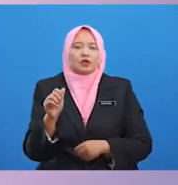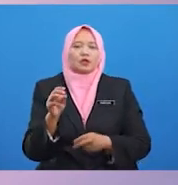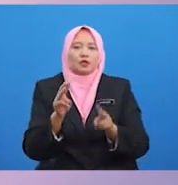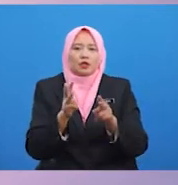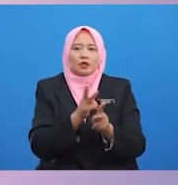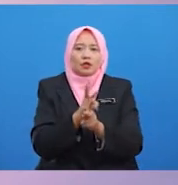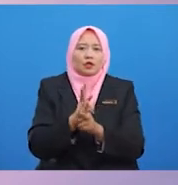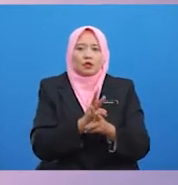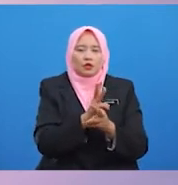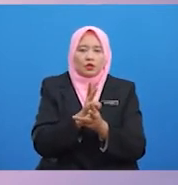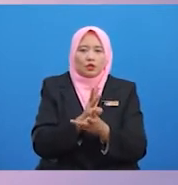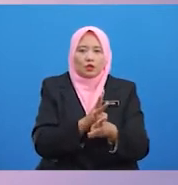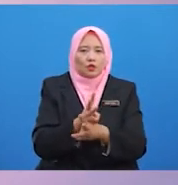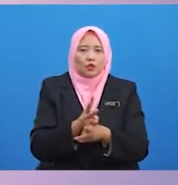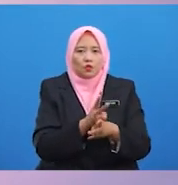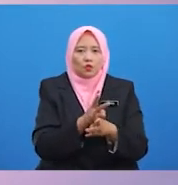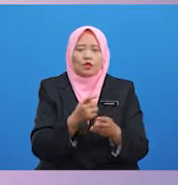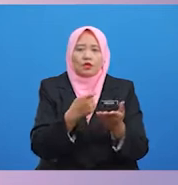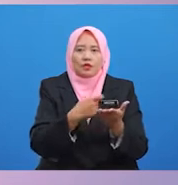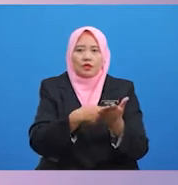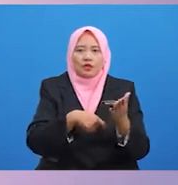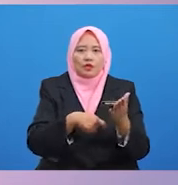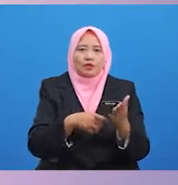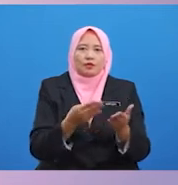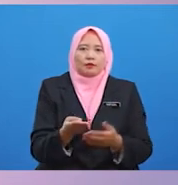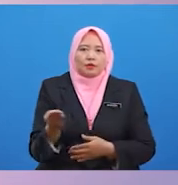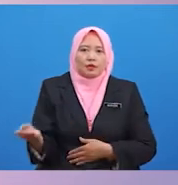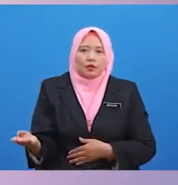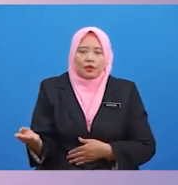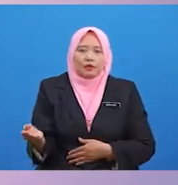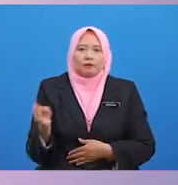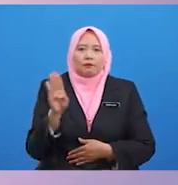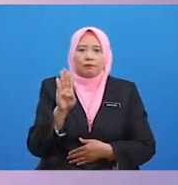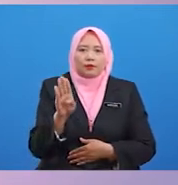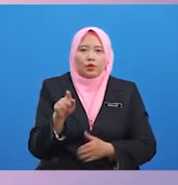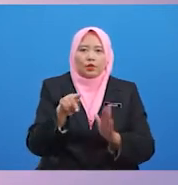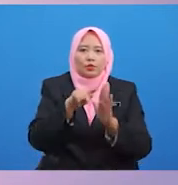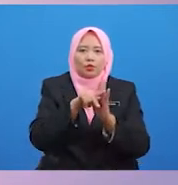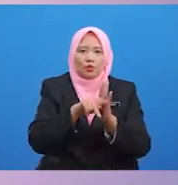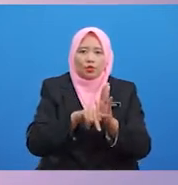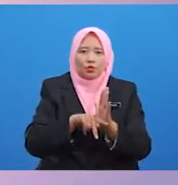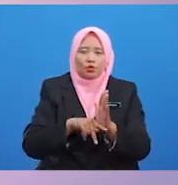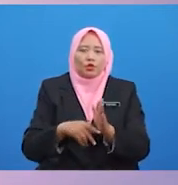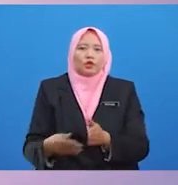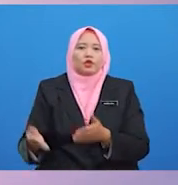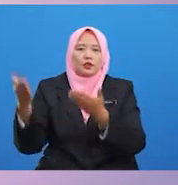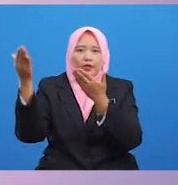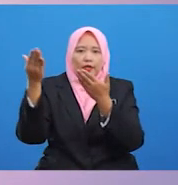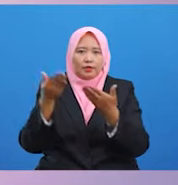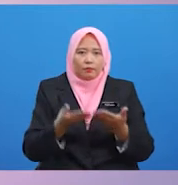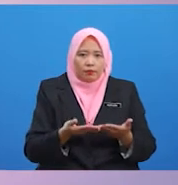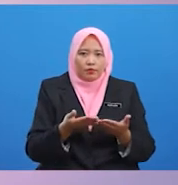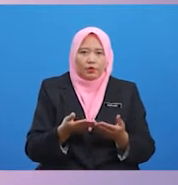C, meningkatkan kecekapan penghantaran barangan. Dan D,